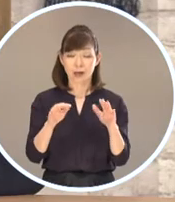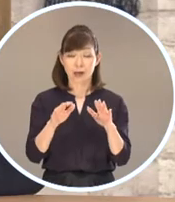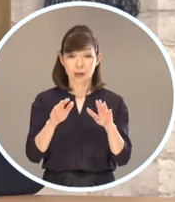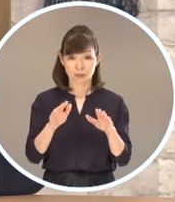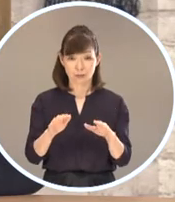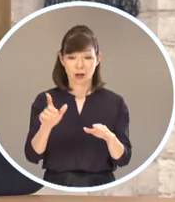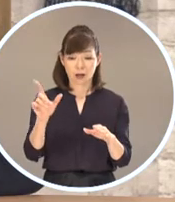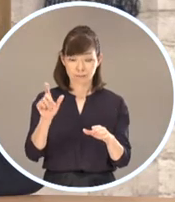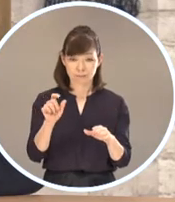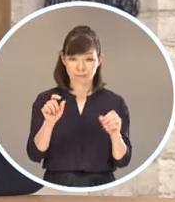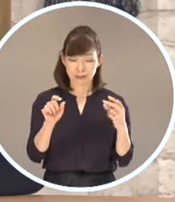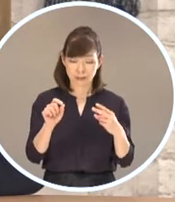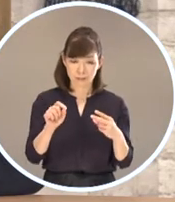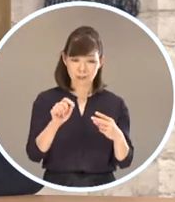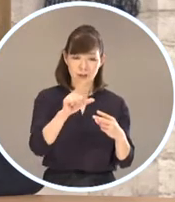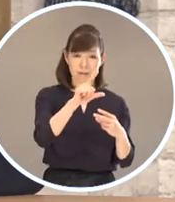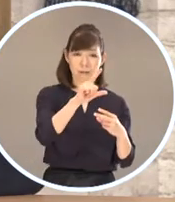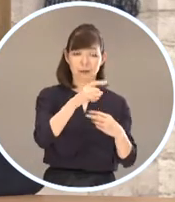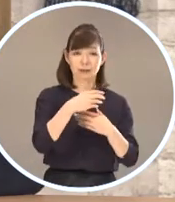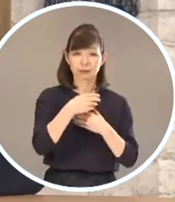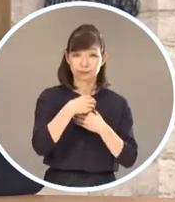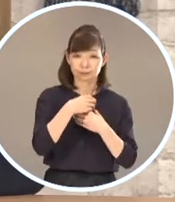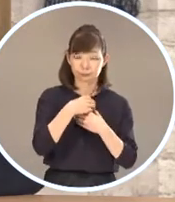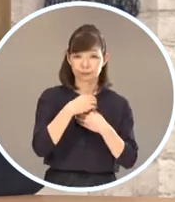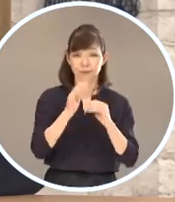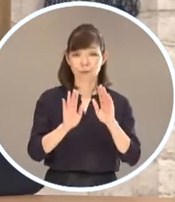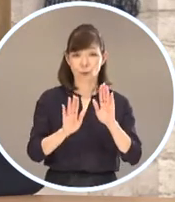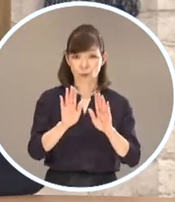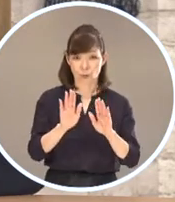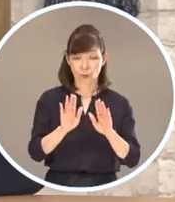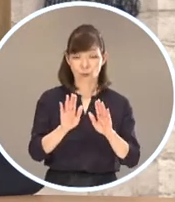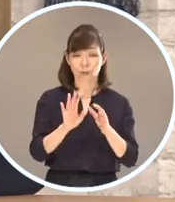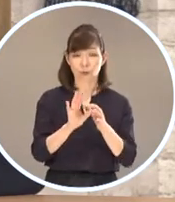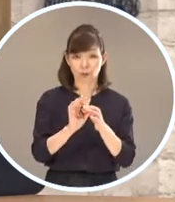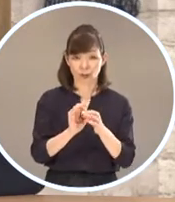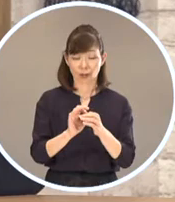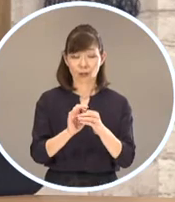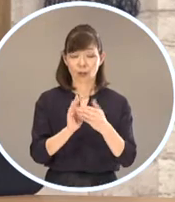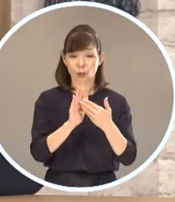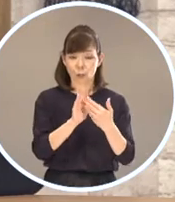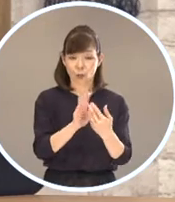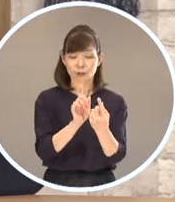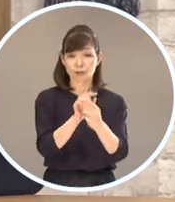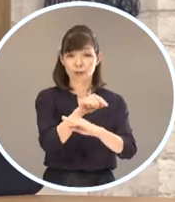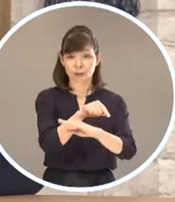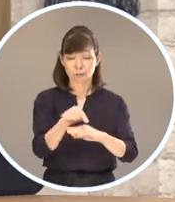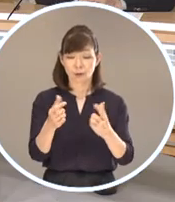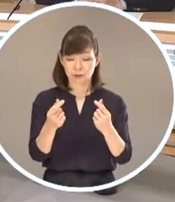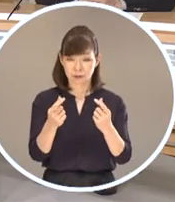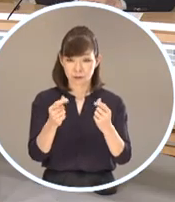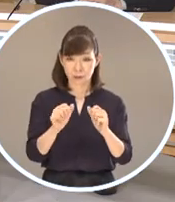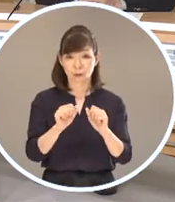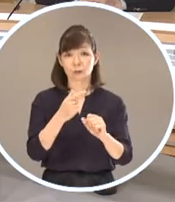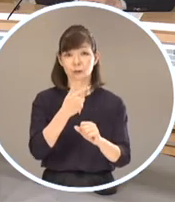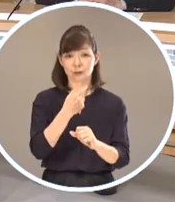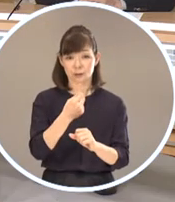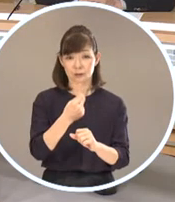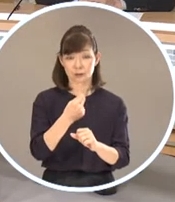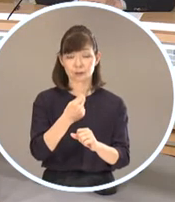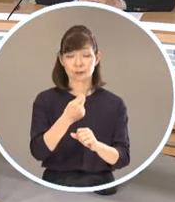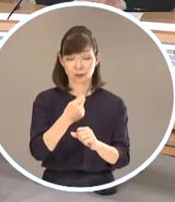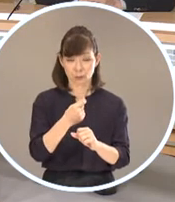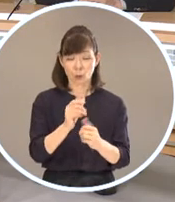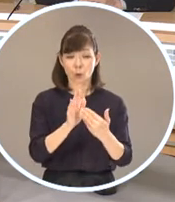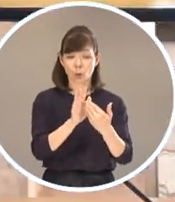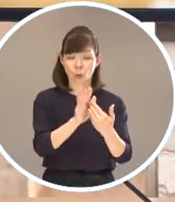5波が来るんではないかということが懸念されるというそういう状況ですから、感染防止対策、これは当然しっかりやっていただきたいですね。ただその感